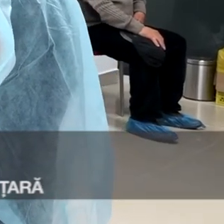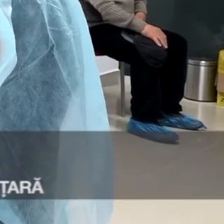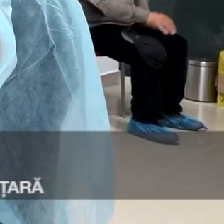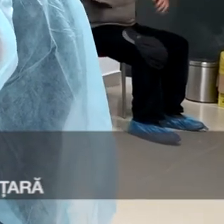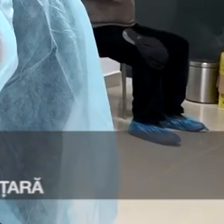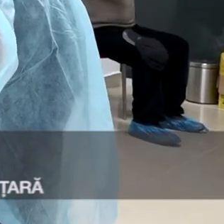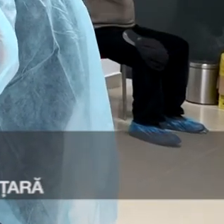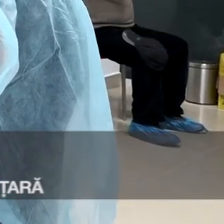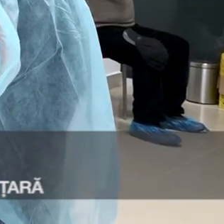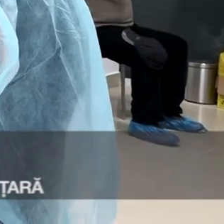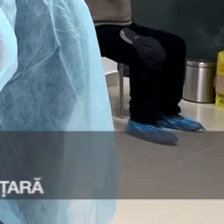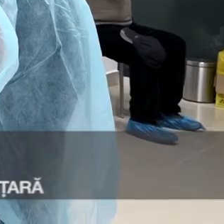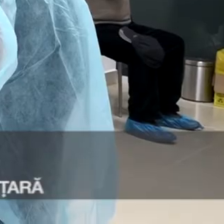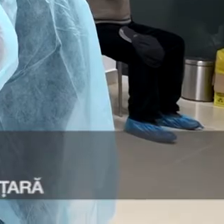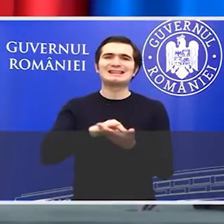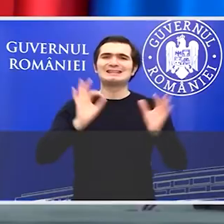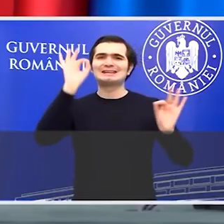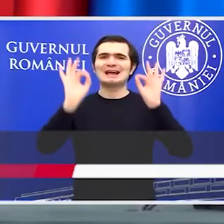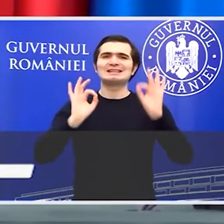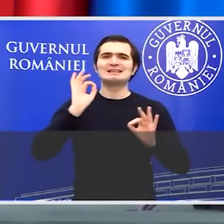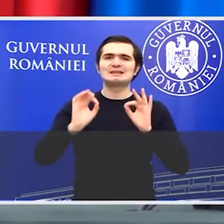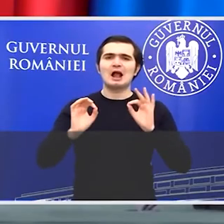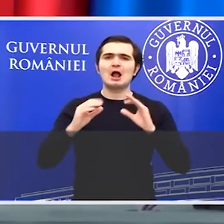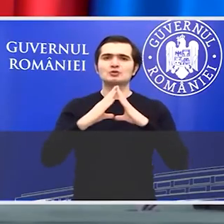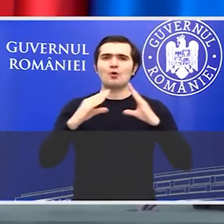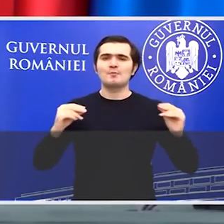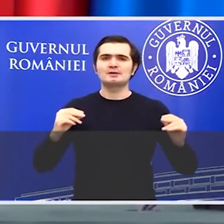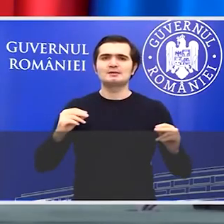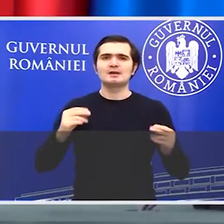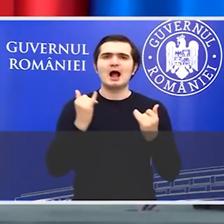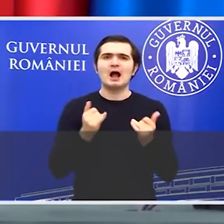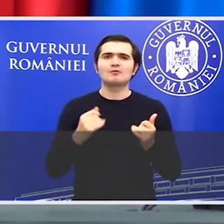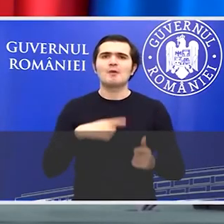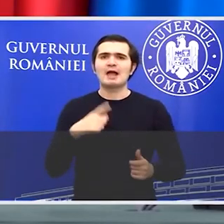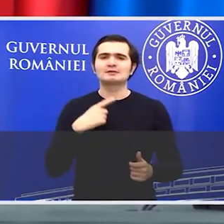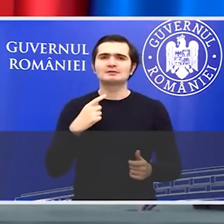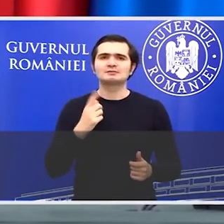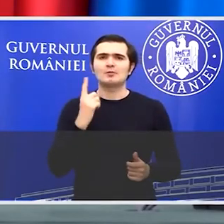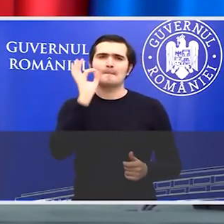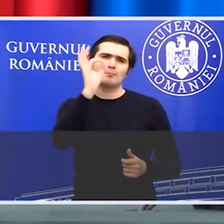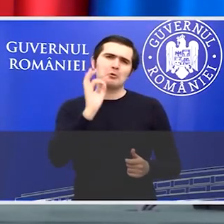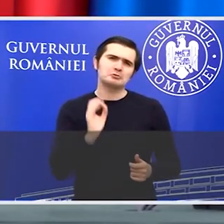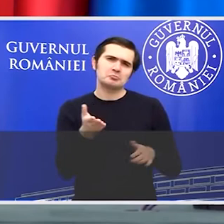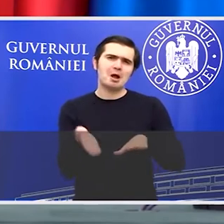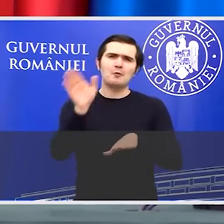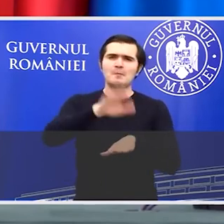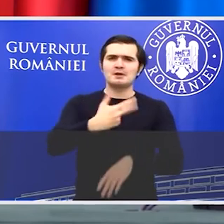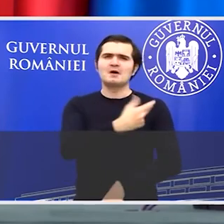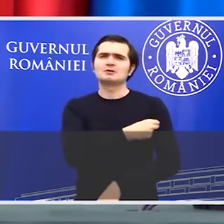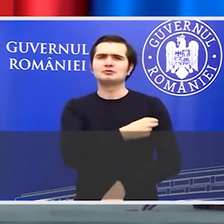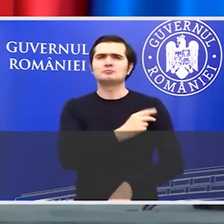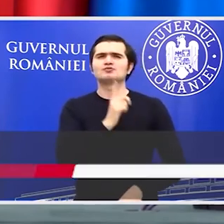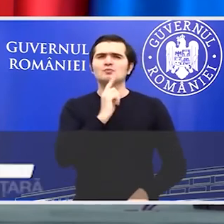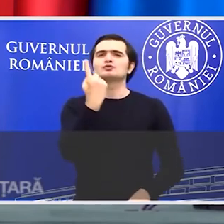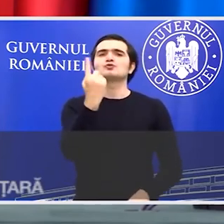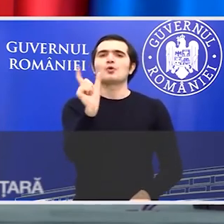de vaccinare anti-COVID-19. La nivel național avem în momentul de față un procent de acoperire vaccinală cu cel puțin